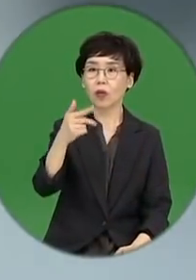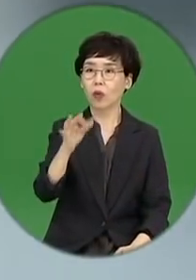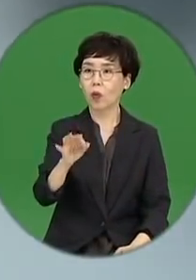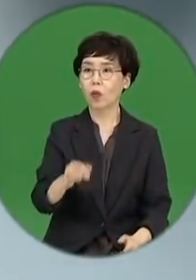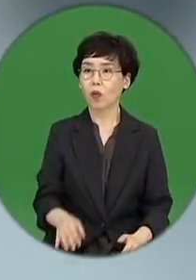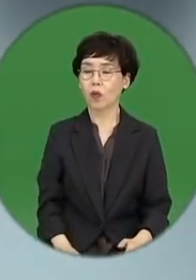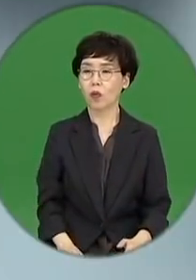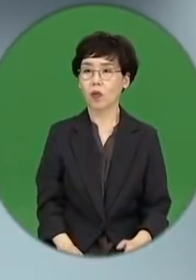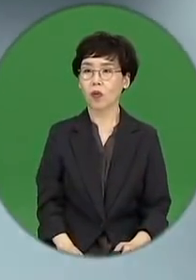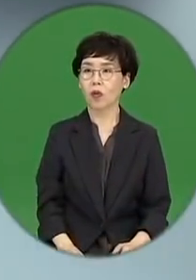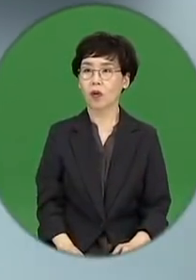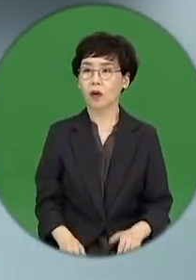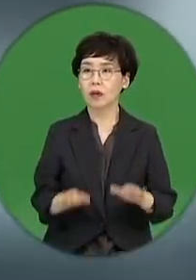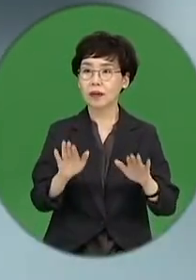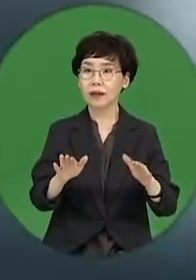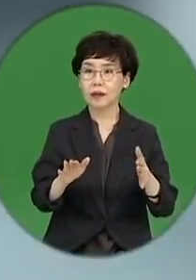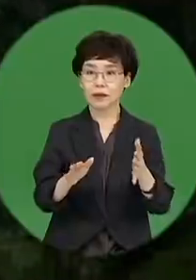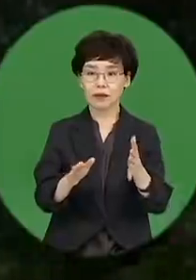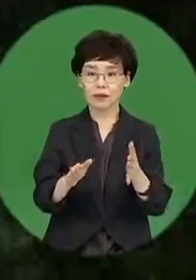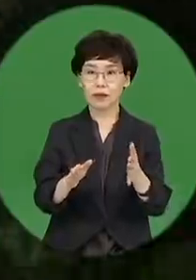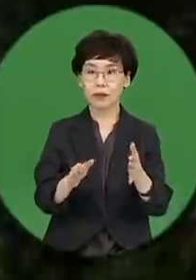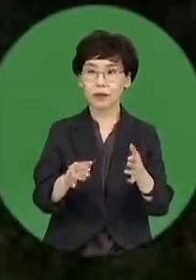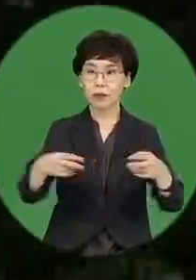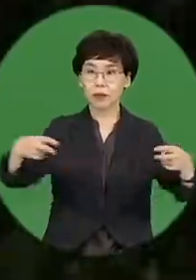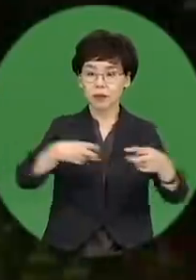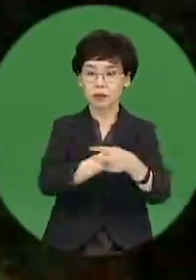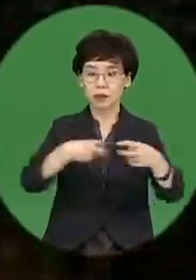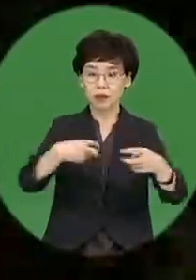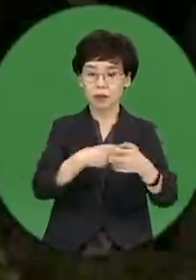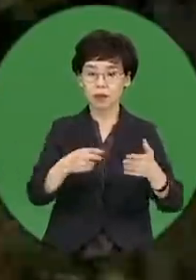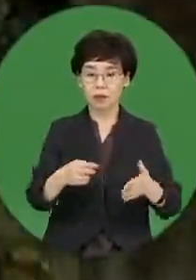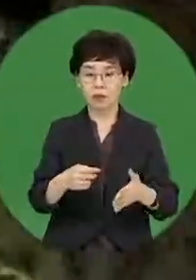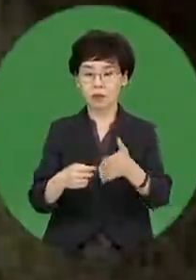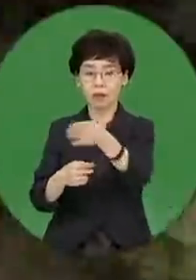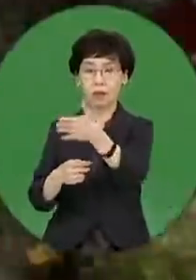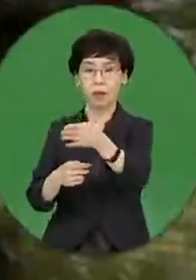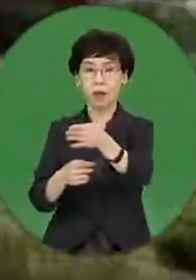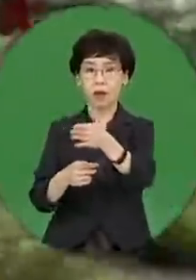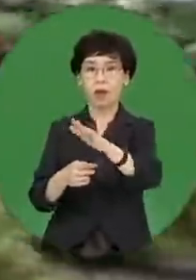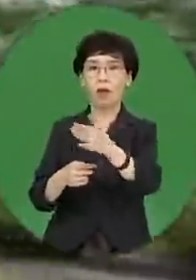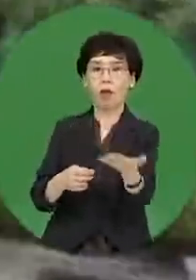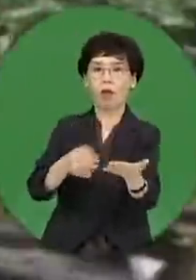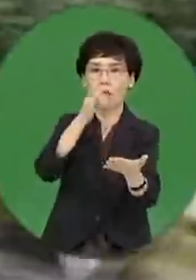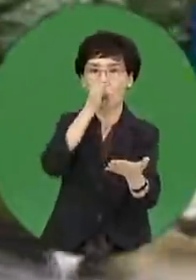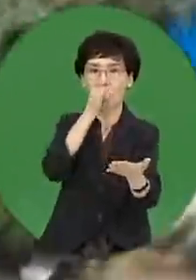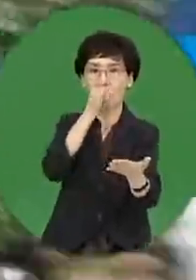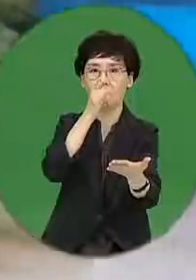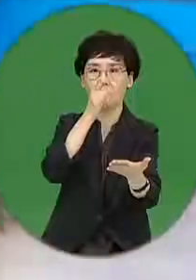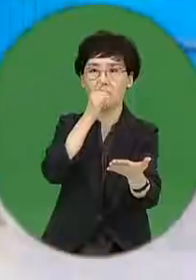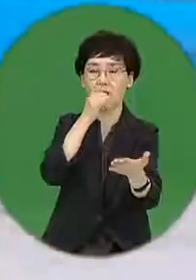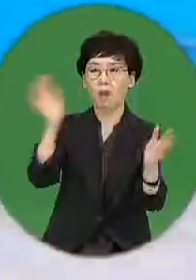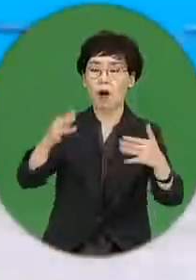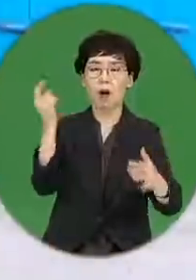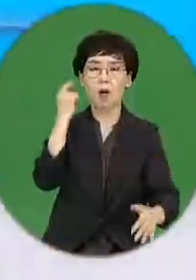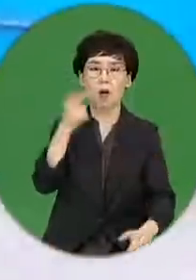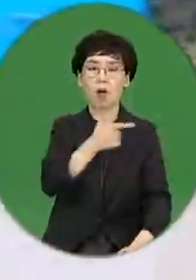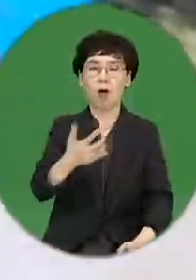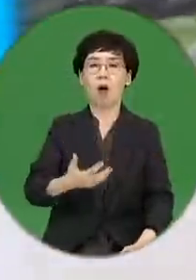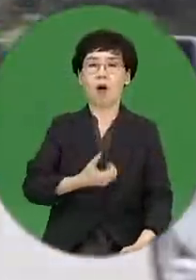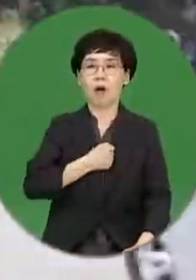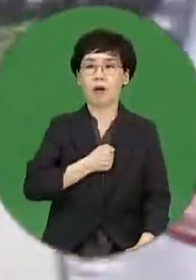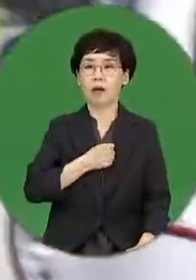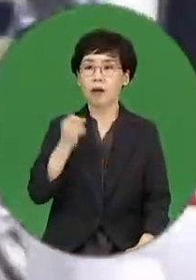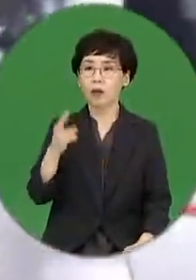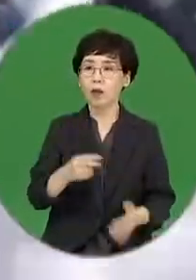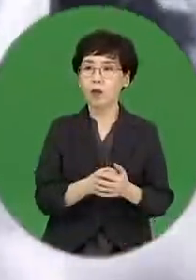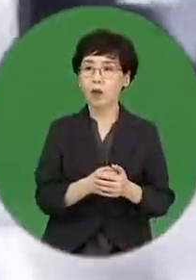가드레일이 저렇게 바람에 쓰러져 있는 걸 보여요. 어이구, 바람 소리가 대단합니다. 예. 그리고 제주 산간에 이렇게 지금